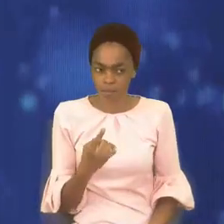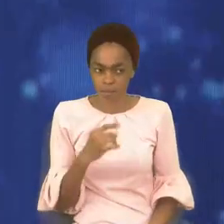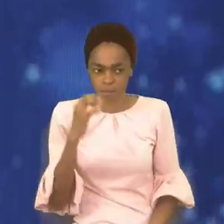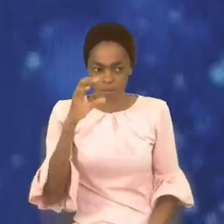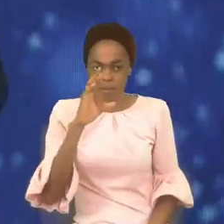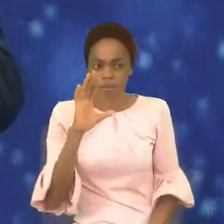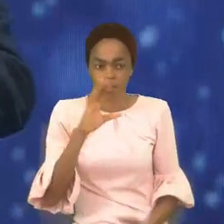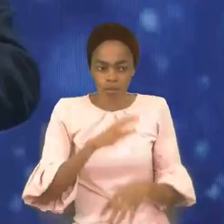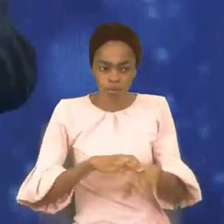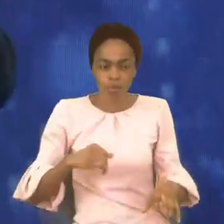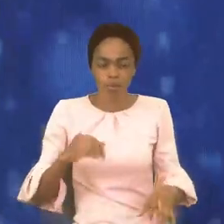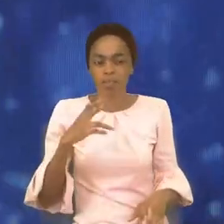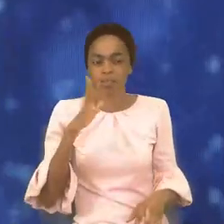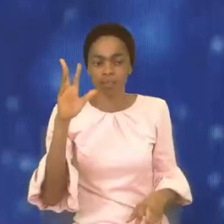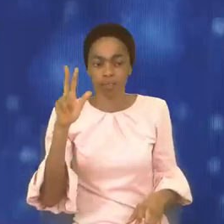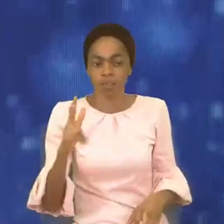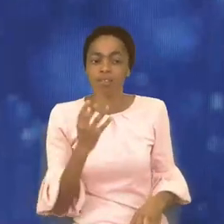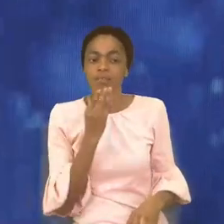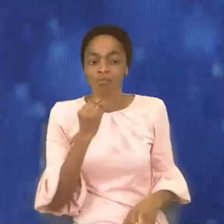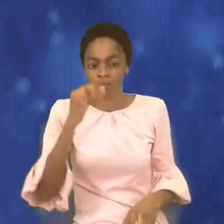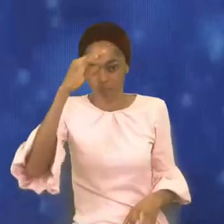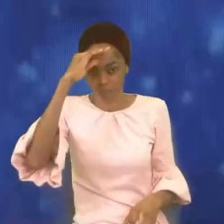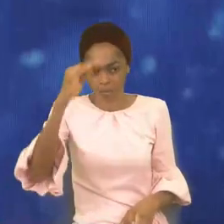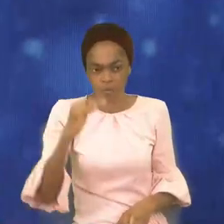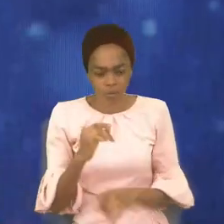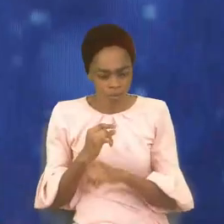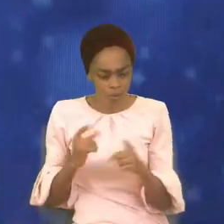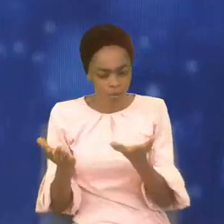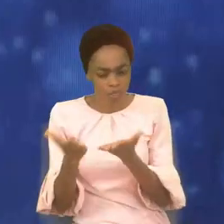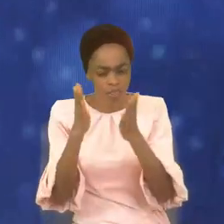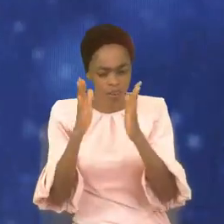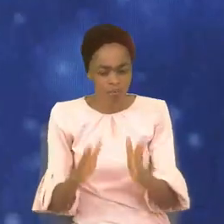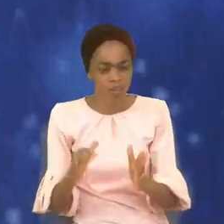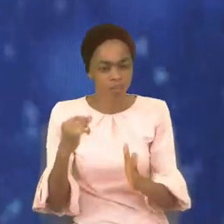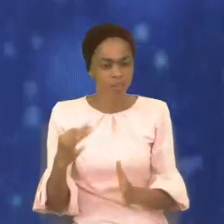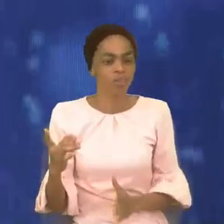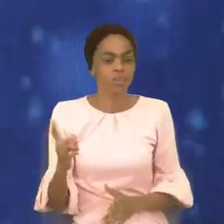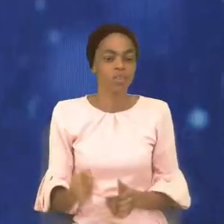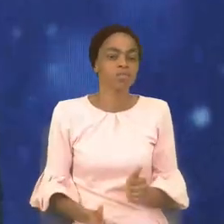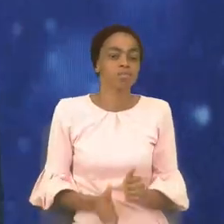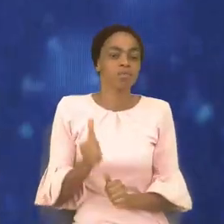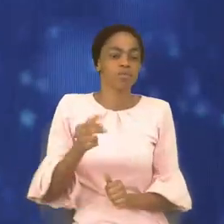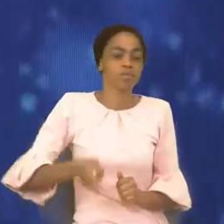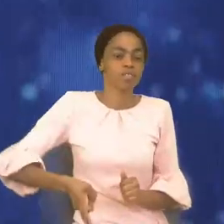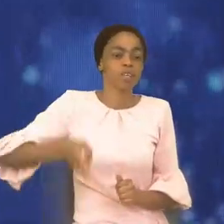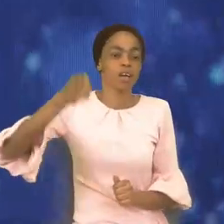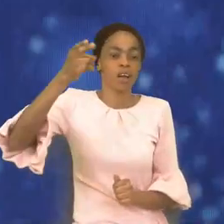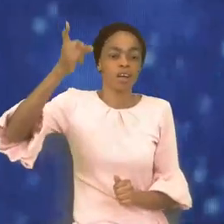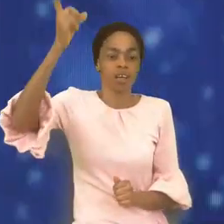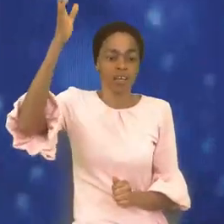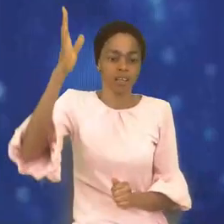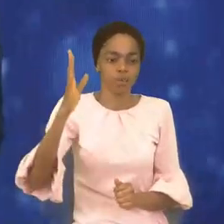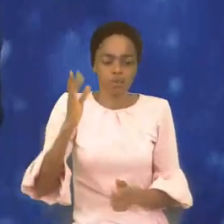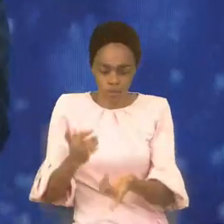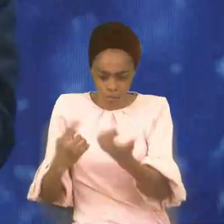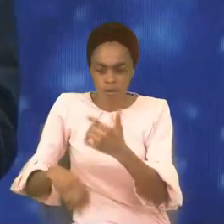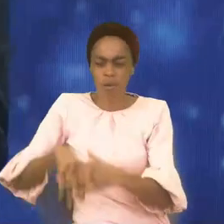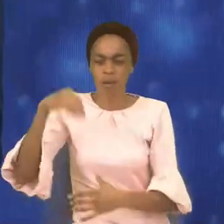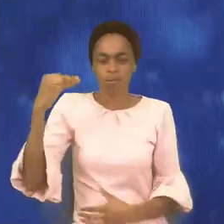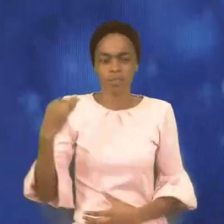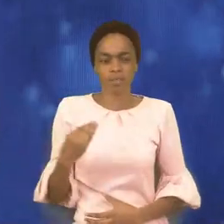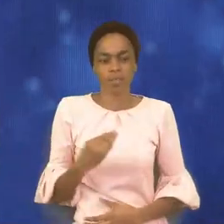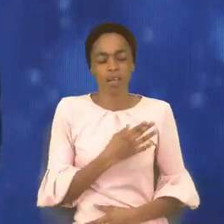Shadrach, Meshach et Abednego, serviteurs du Dieu suprême, très haut, sortez